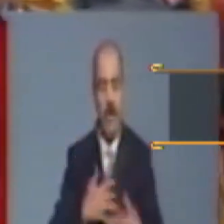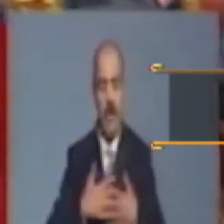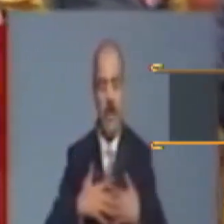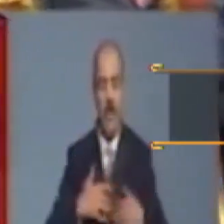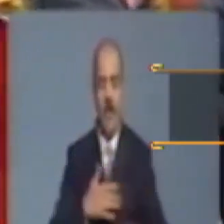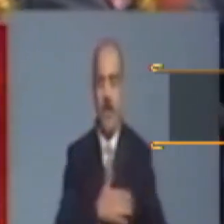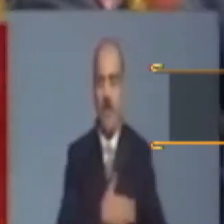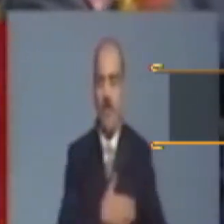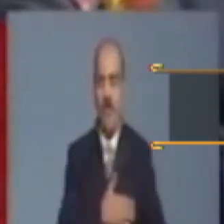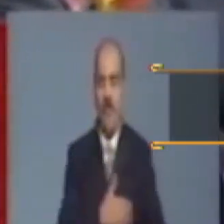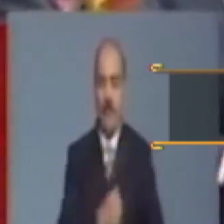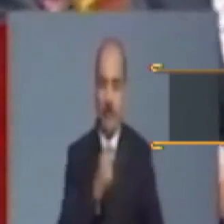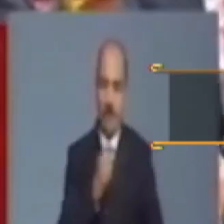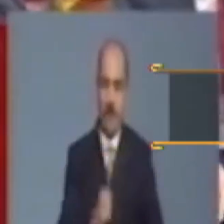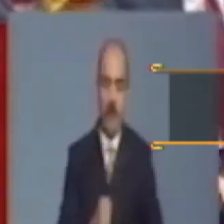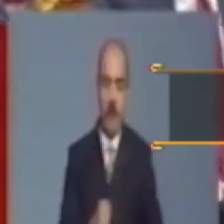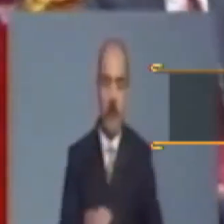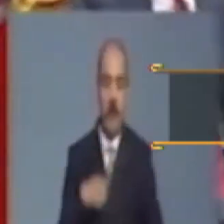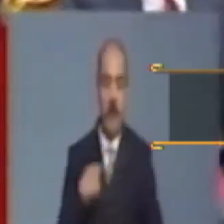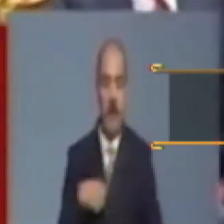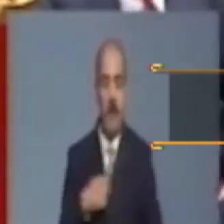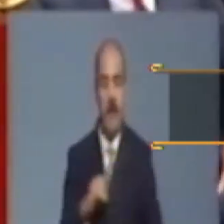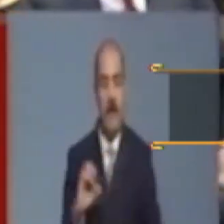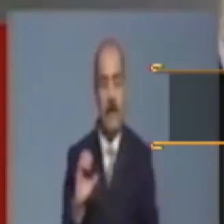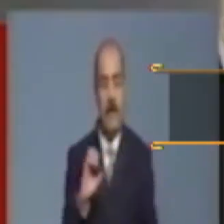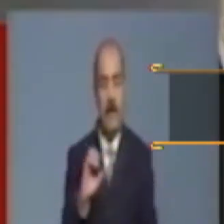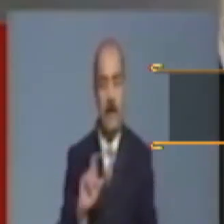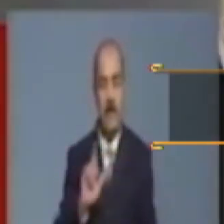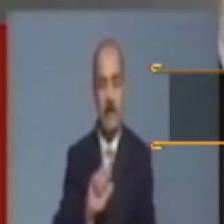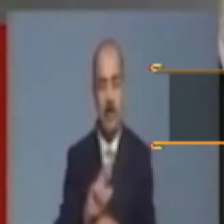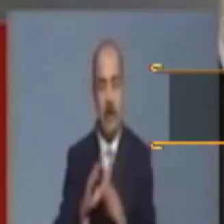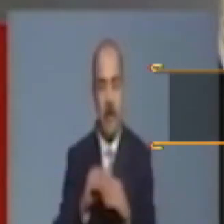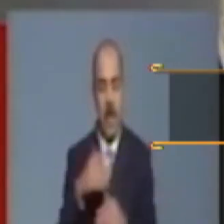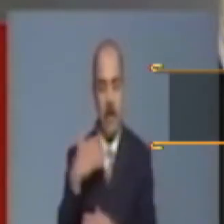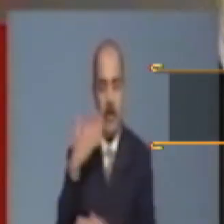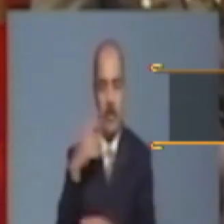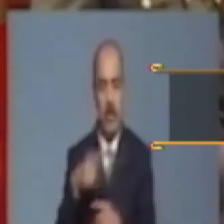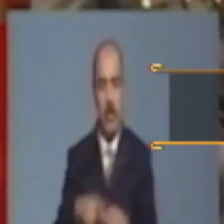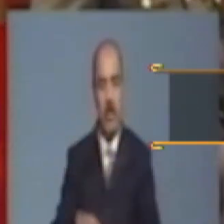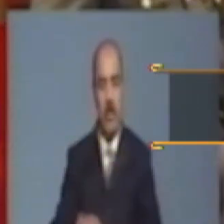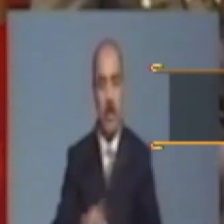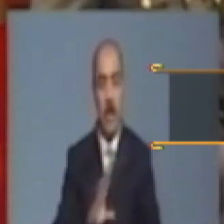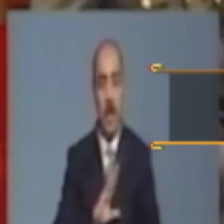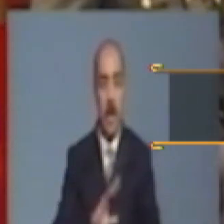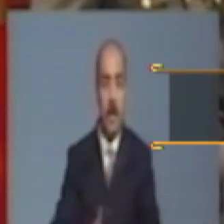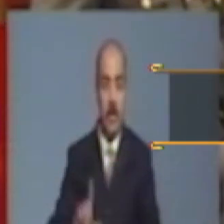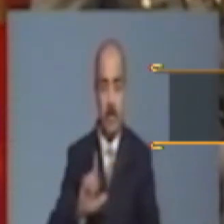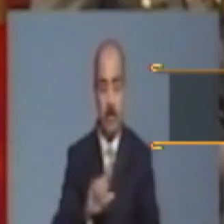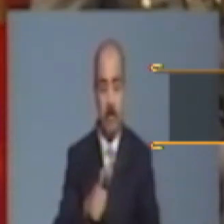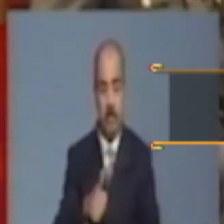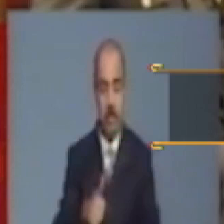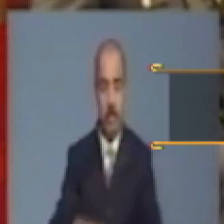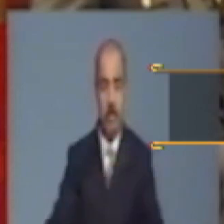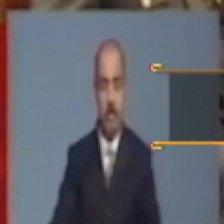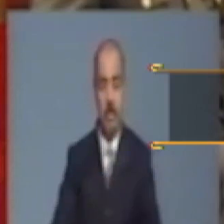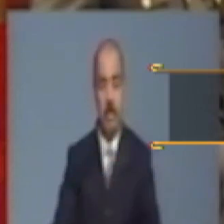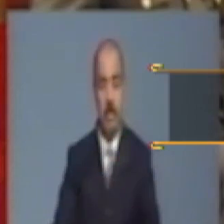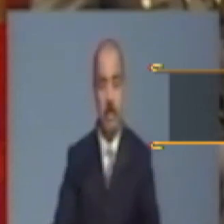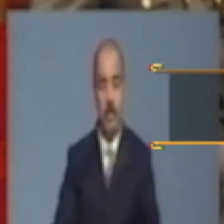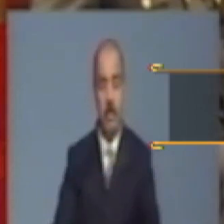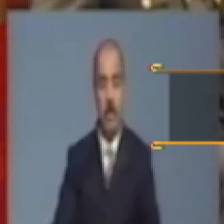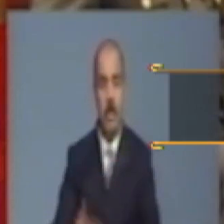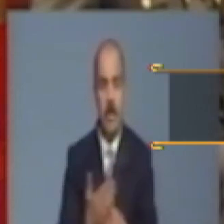والامتنان للسيد الرئيس عبد الفتاح السيسي رئيس الجمهورية القائد الأعلى للقوات المسلحة